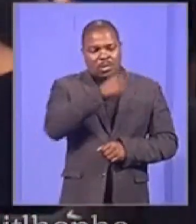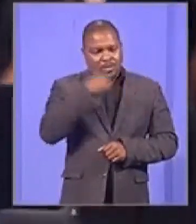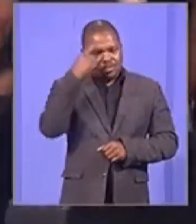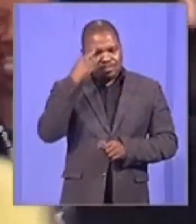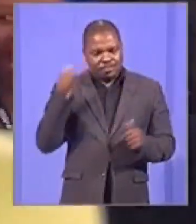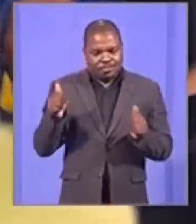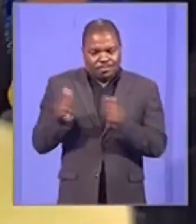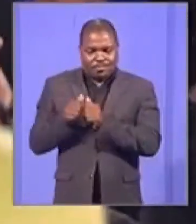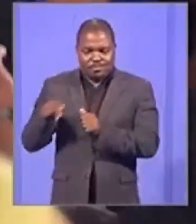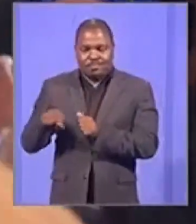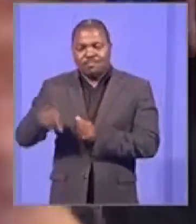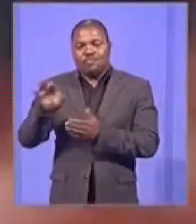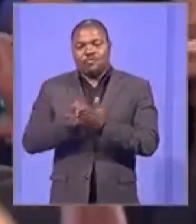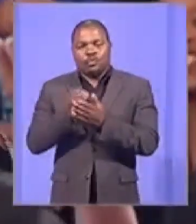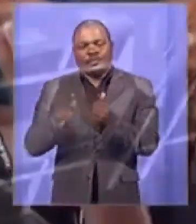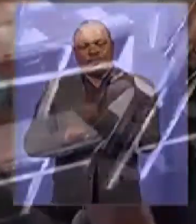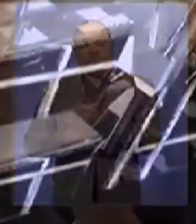di tlang.